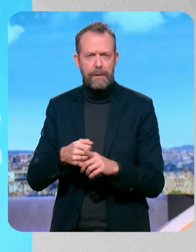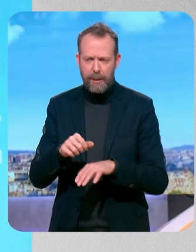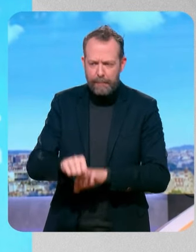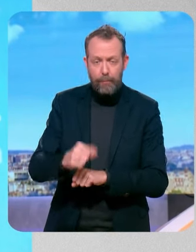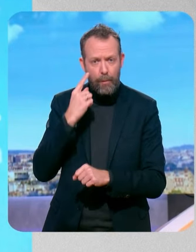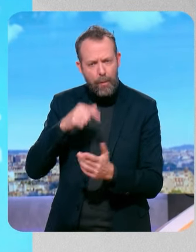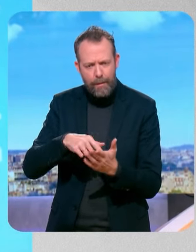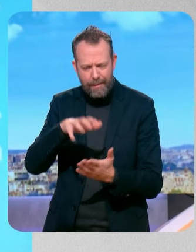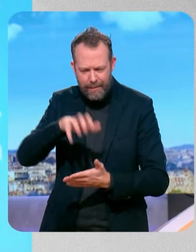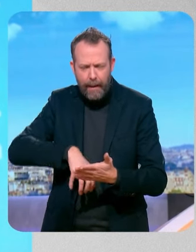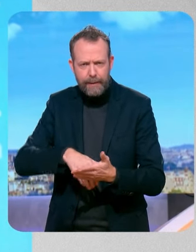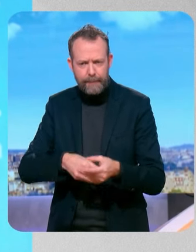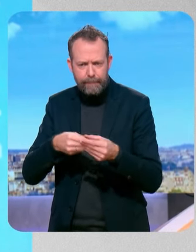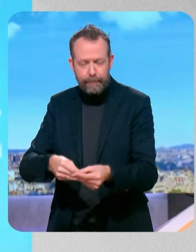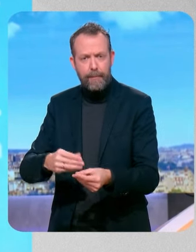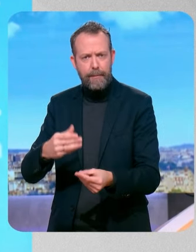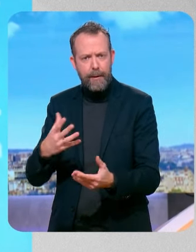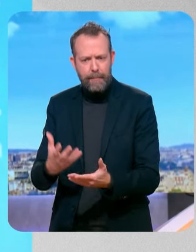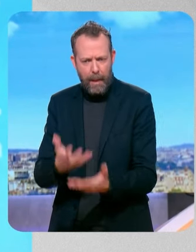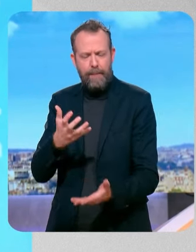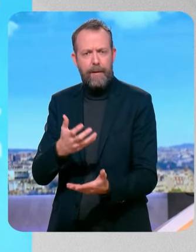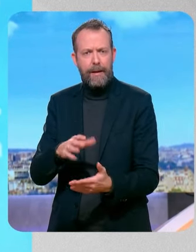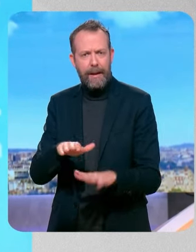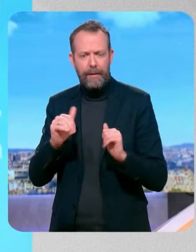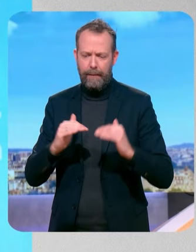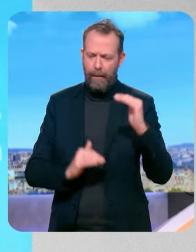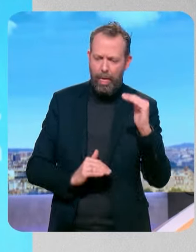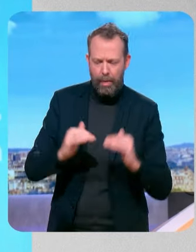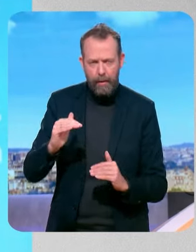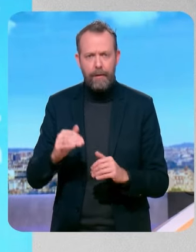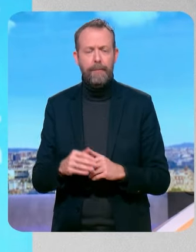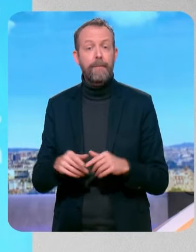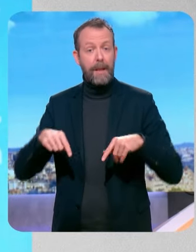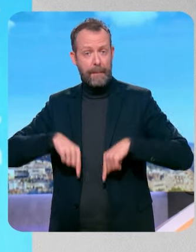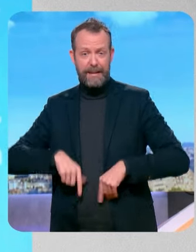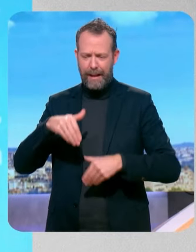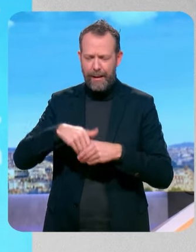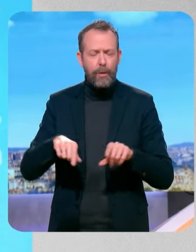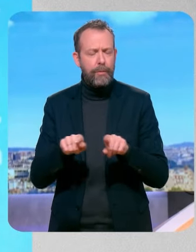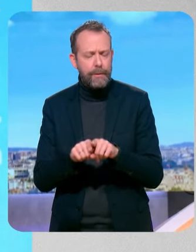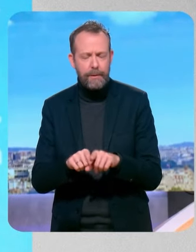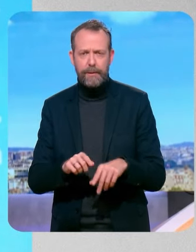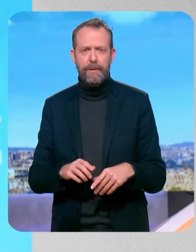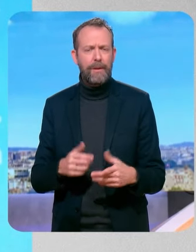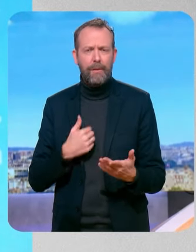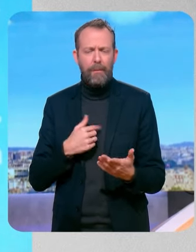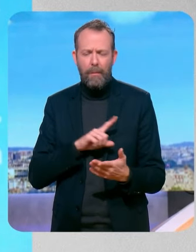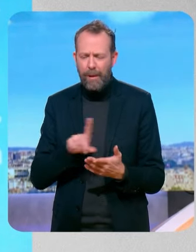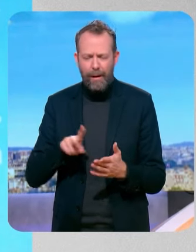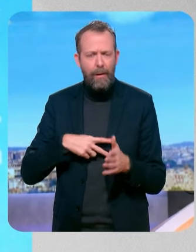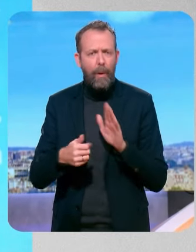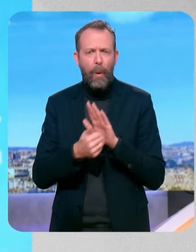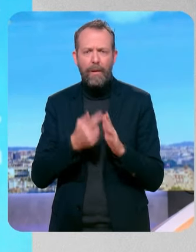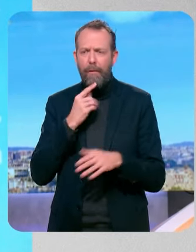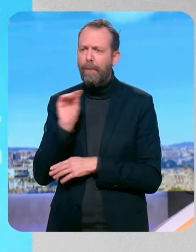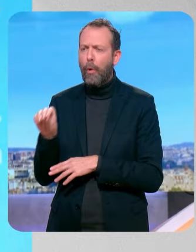ce texte existe et ne soit pas déséquilibré. Et le ministre de l'Intérieur aussi. Je suis pas là pour dire c'est la faute